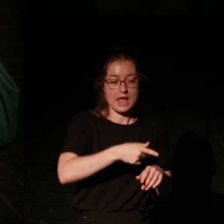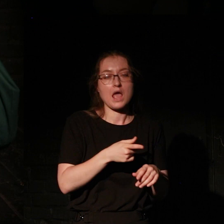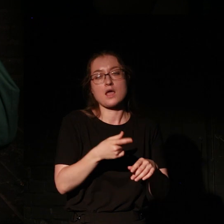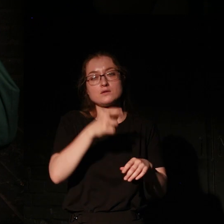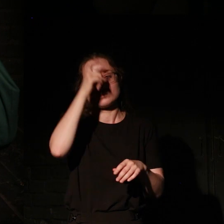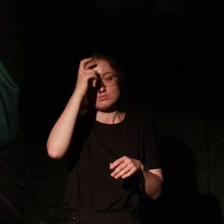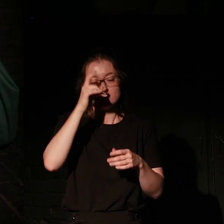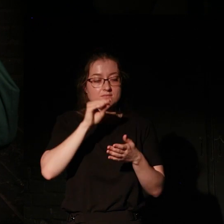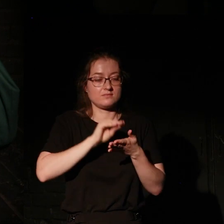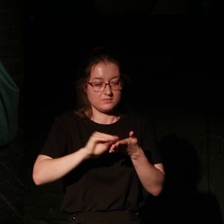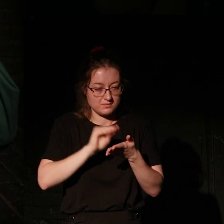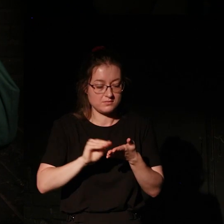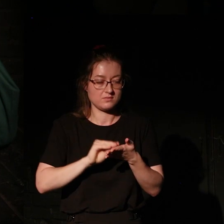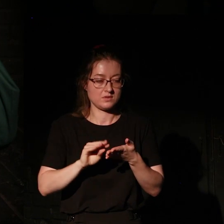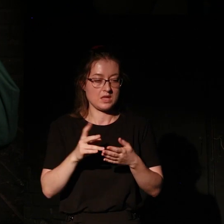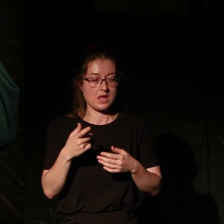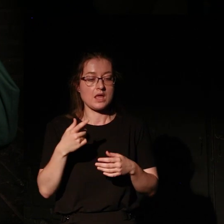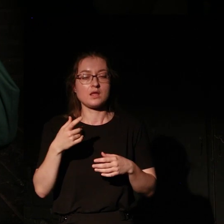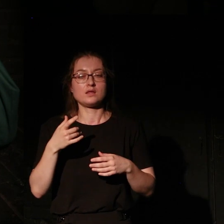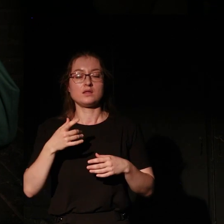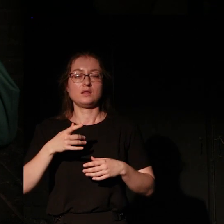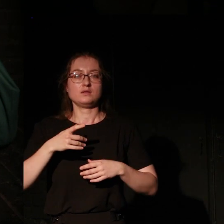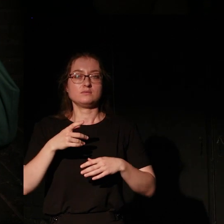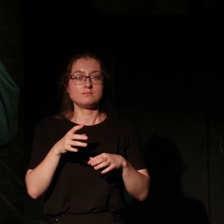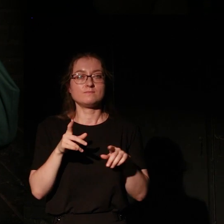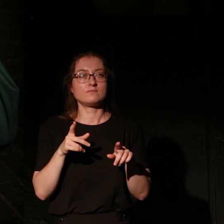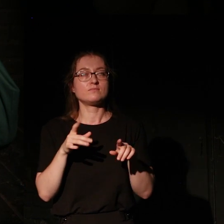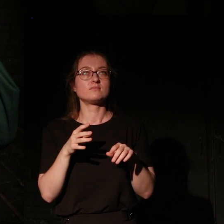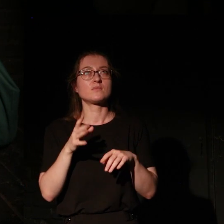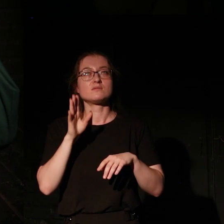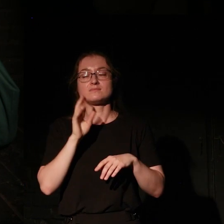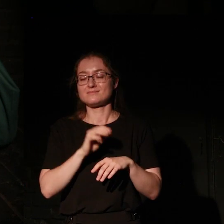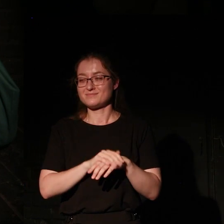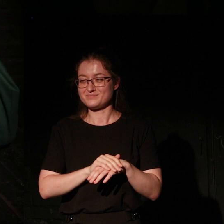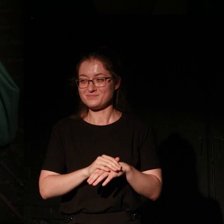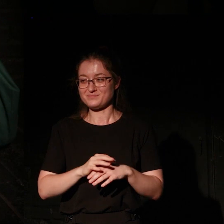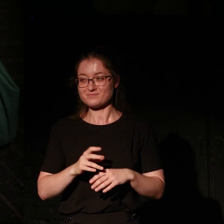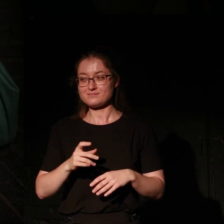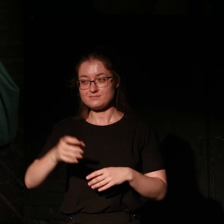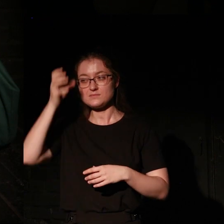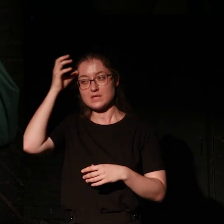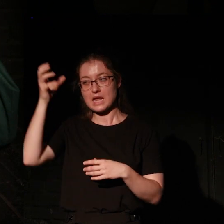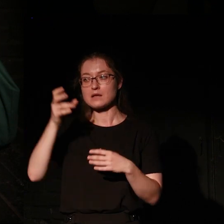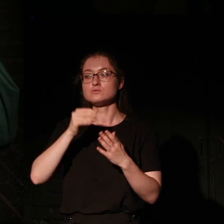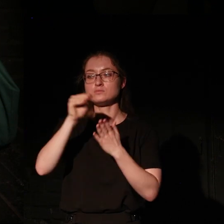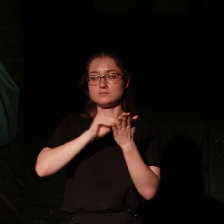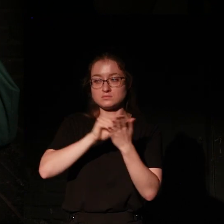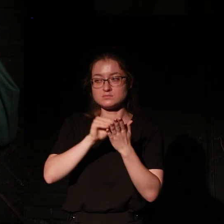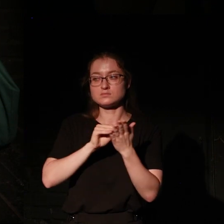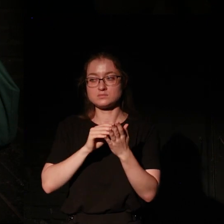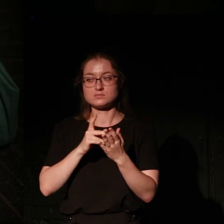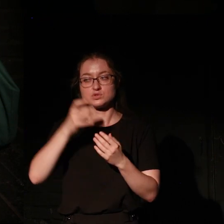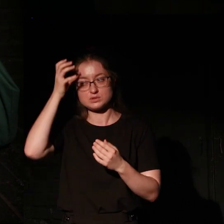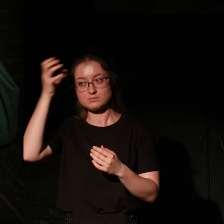w słowo ludzkie. Tak? Ci autorzy biblijni, tak jak dzisiaj się pojmuje